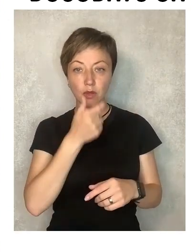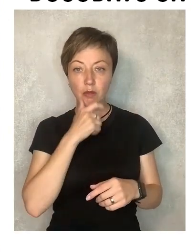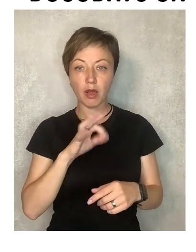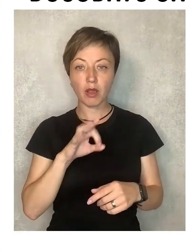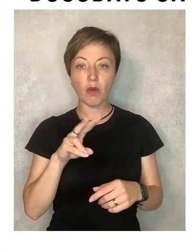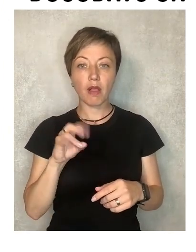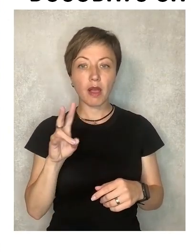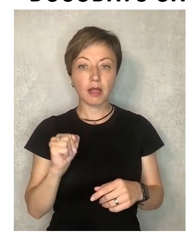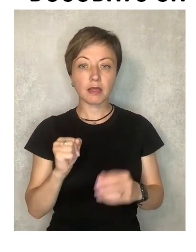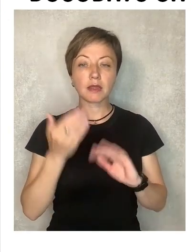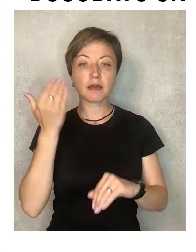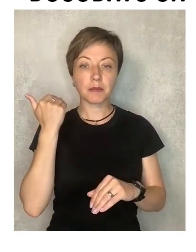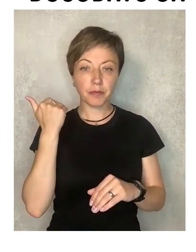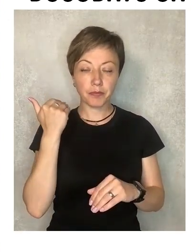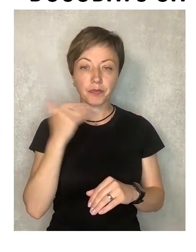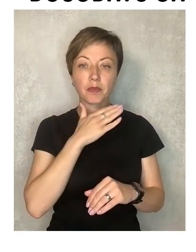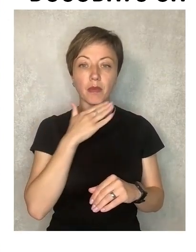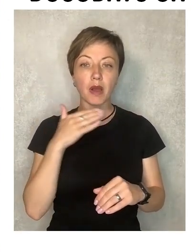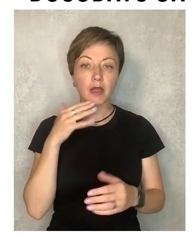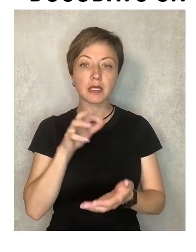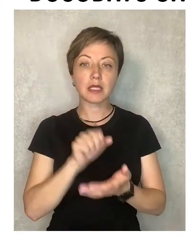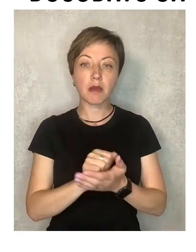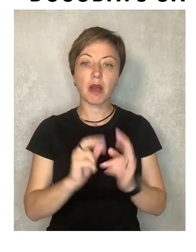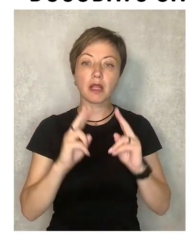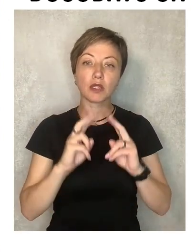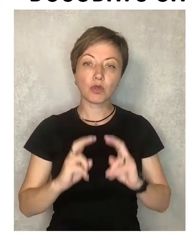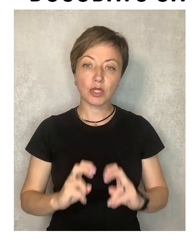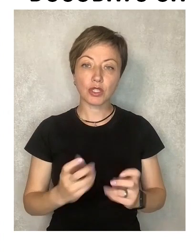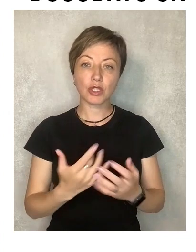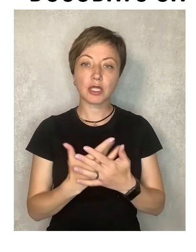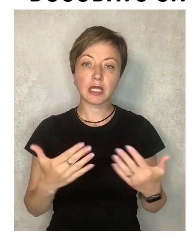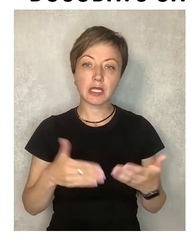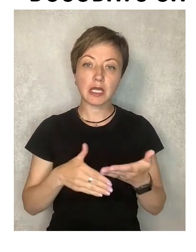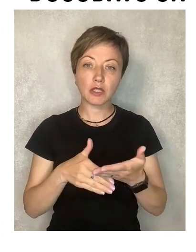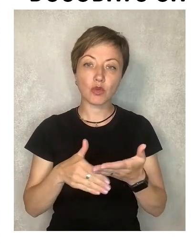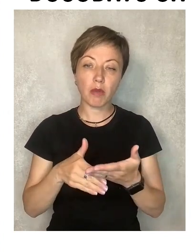теж багато займалася дослідженнями різних інструментів участі,